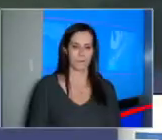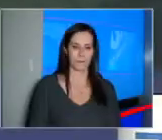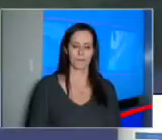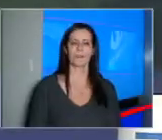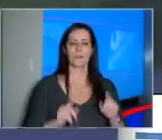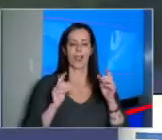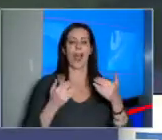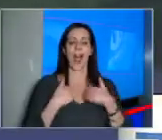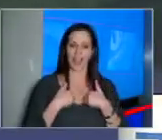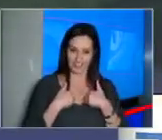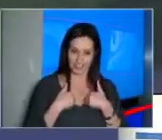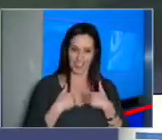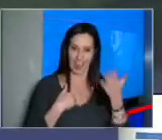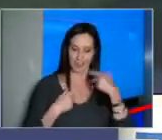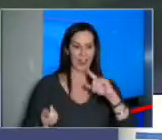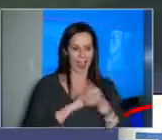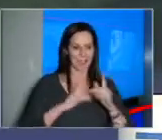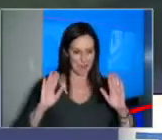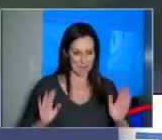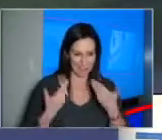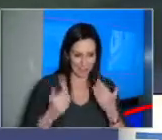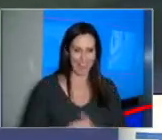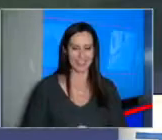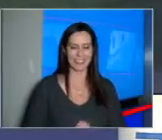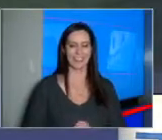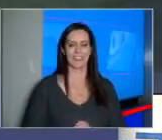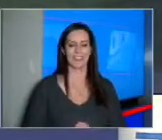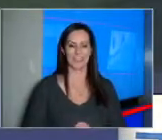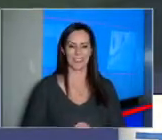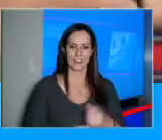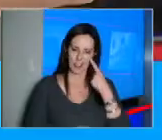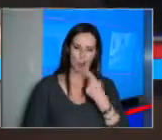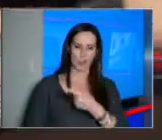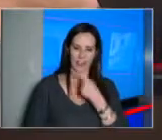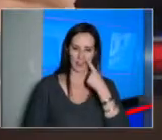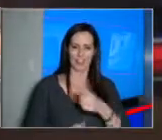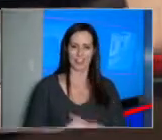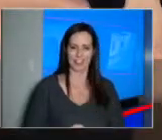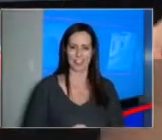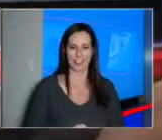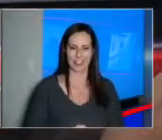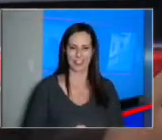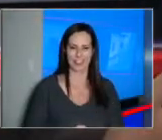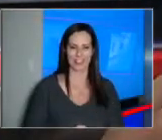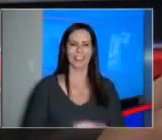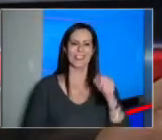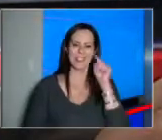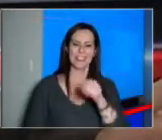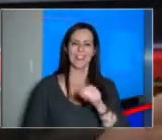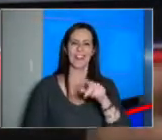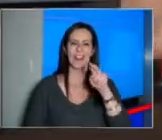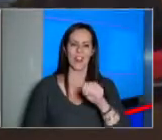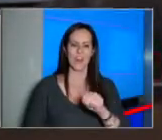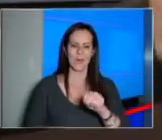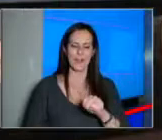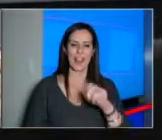הגעתם אליי, כרגיל, הייתה פה החלפה זריזה. תראו אותה, אל תראו אותי, תראו אותה. זאת נעמי